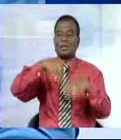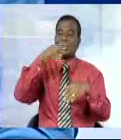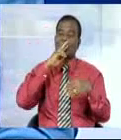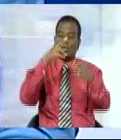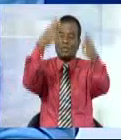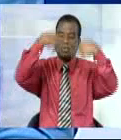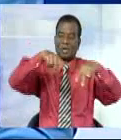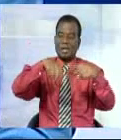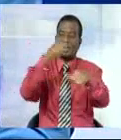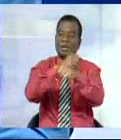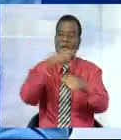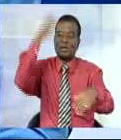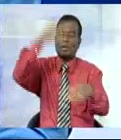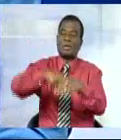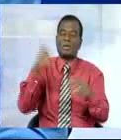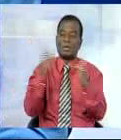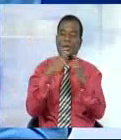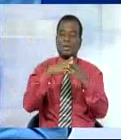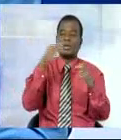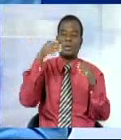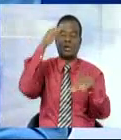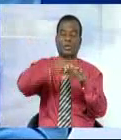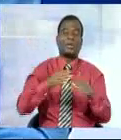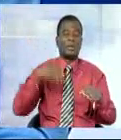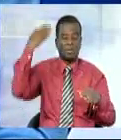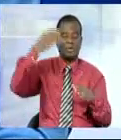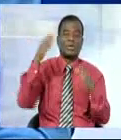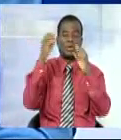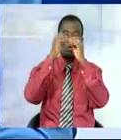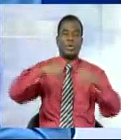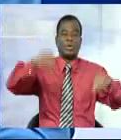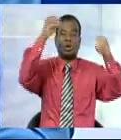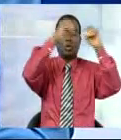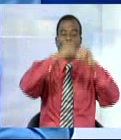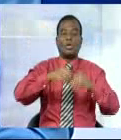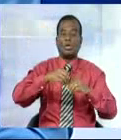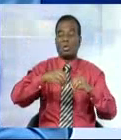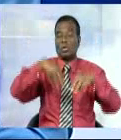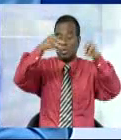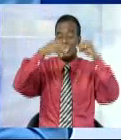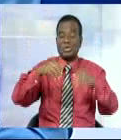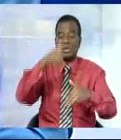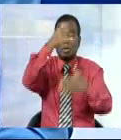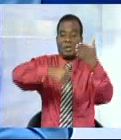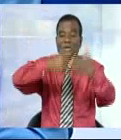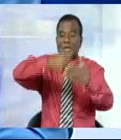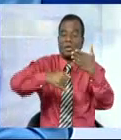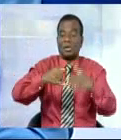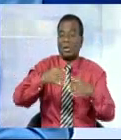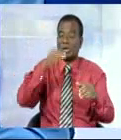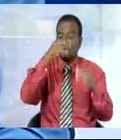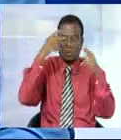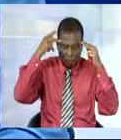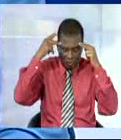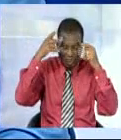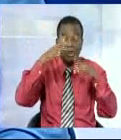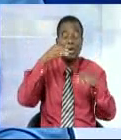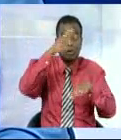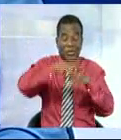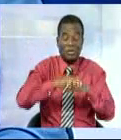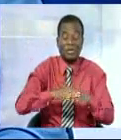pour participer à la réunion sur la prochaine organisation du Maasai. Ils ont planché sur la programmation des spectacles